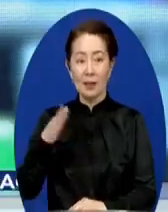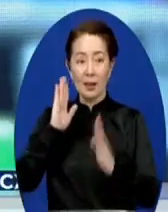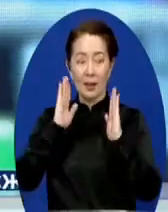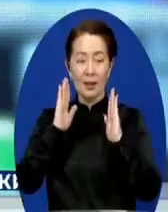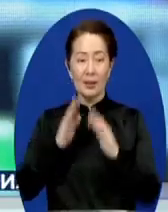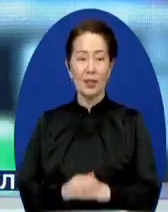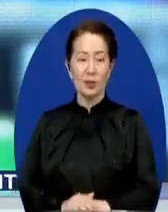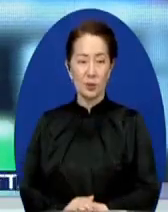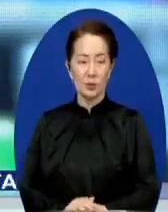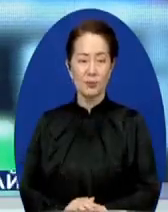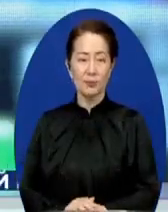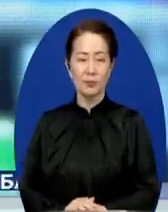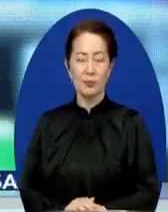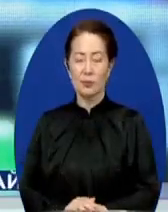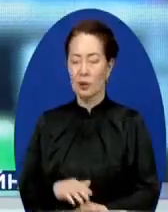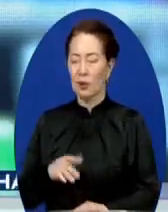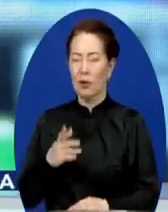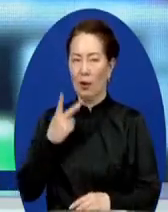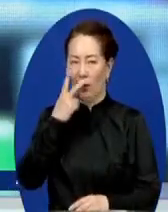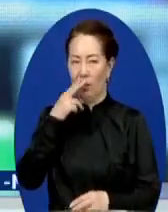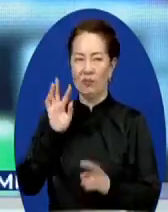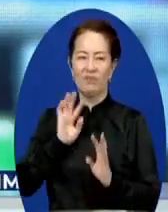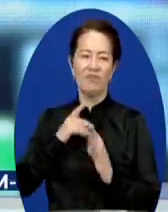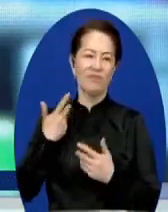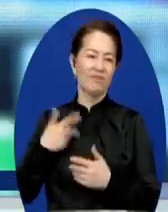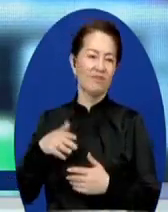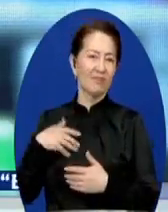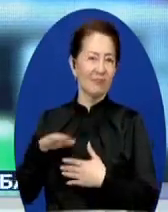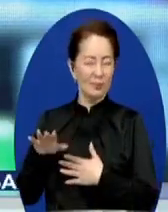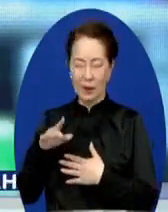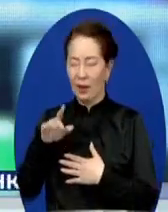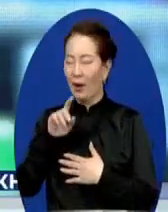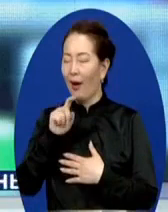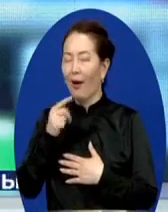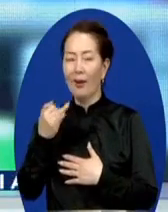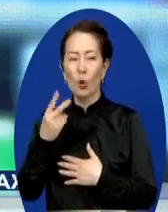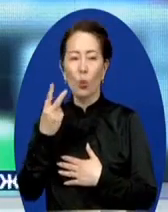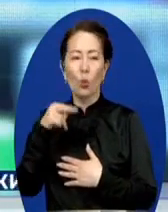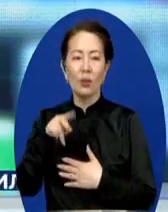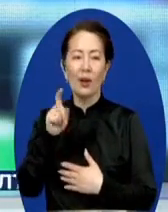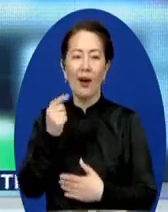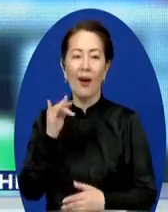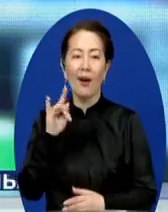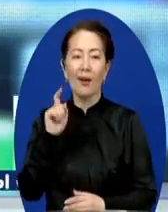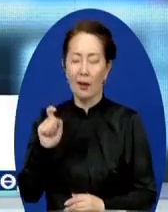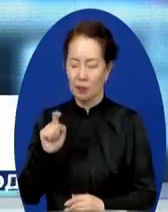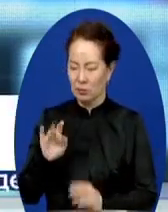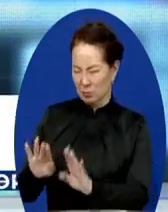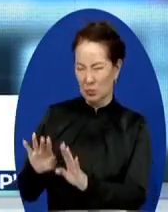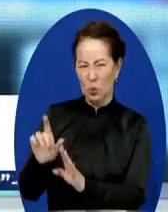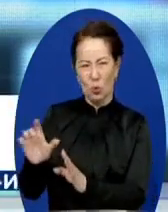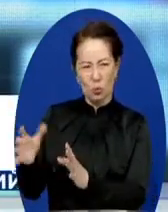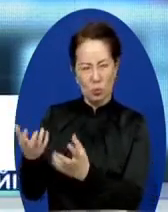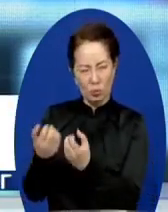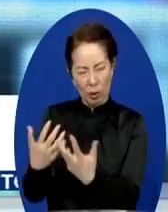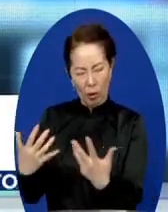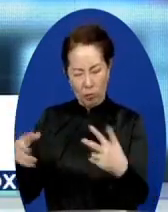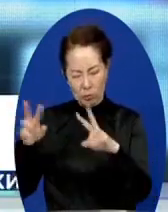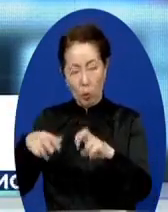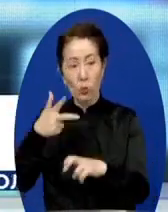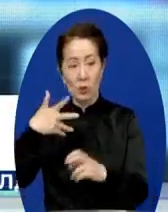Хөтөлбөрийн дараагийн хэсэгт анхаарлаа хандуулна уу? Үл хайхрах хүчирхийлэлд өртөж байгаа хүүхдийн тоо 35,000 хүрсэн гэсэн судалгааг мэрэгжлийн байгууллагаас танилцуулж